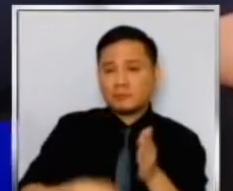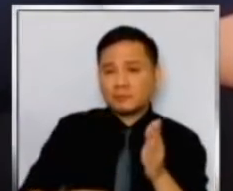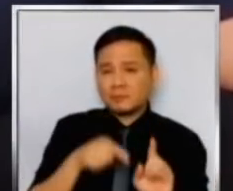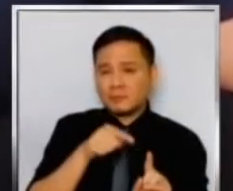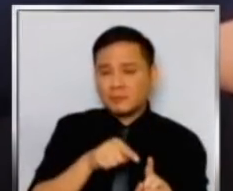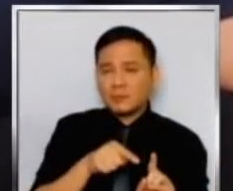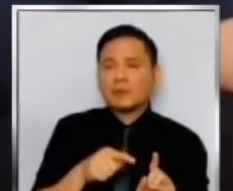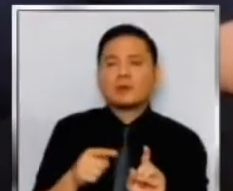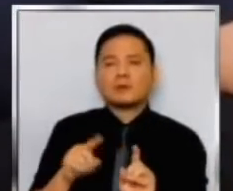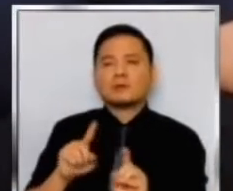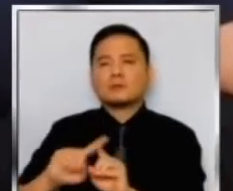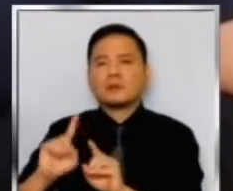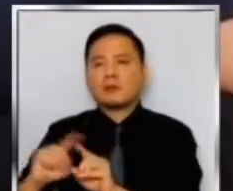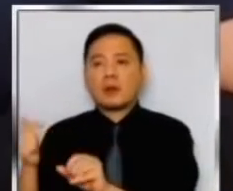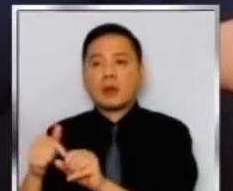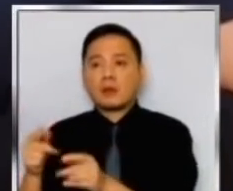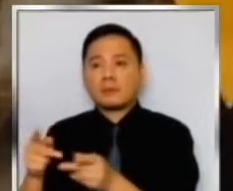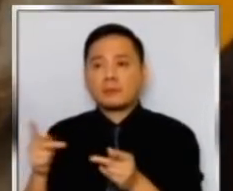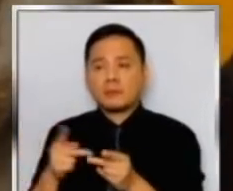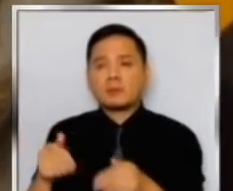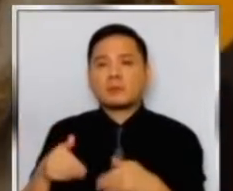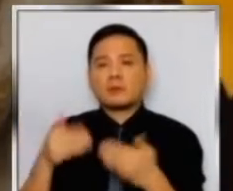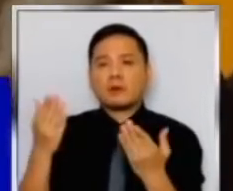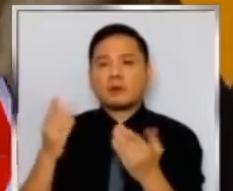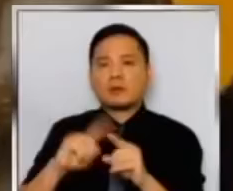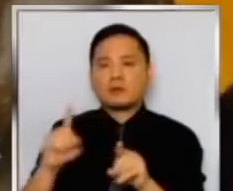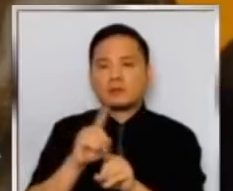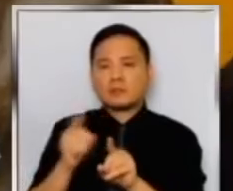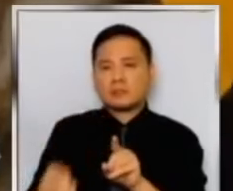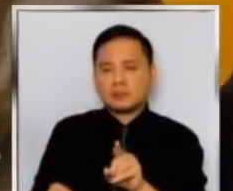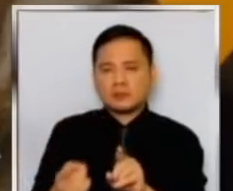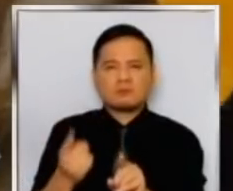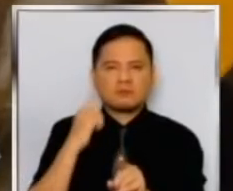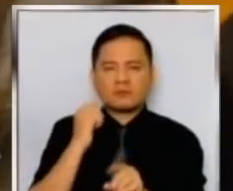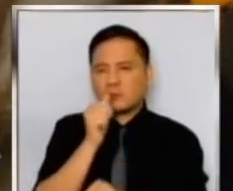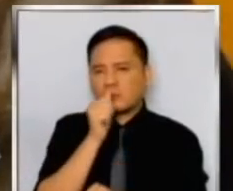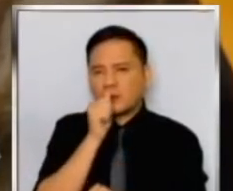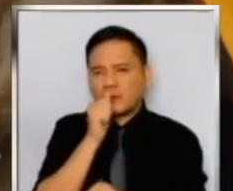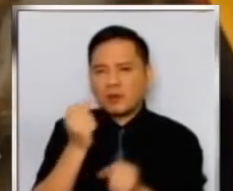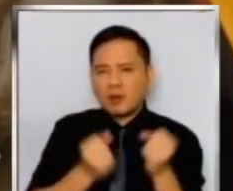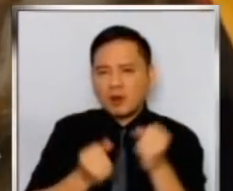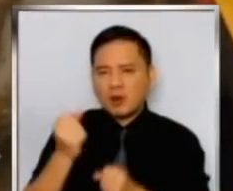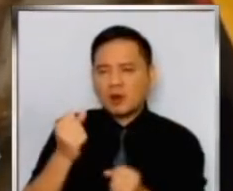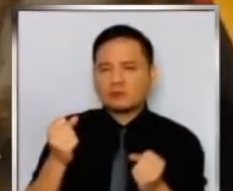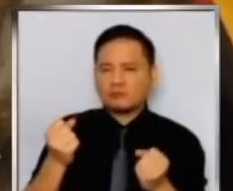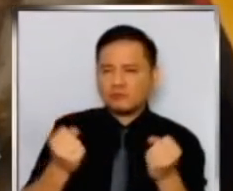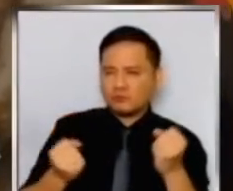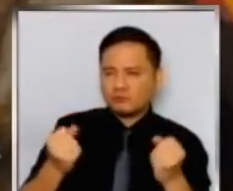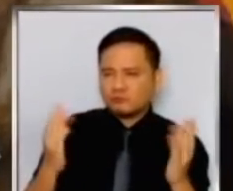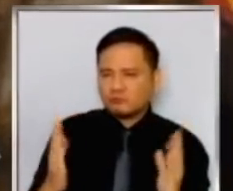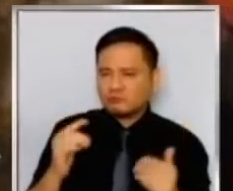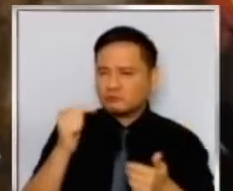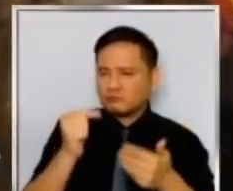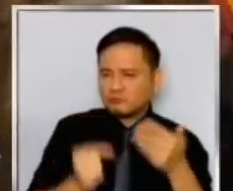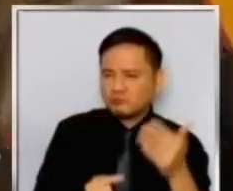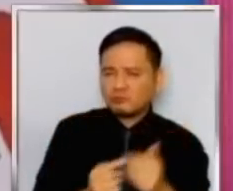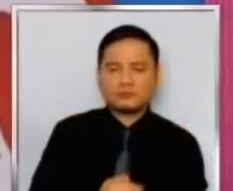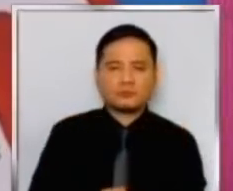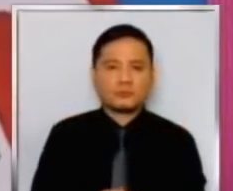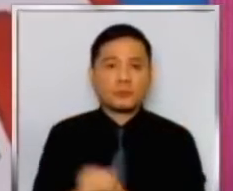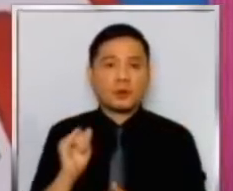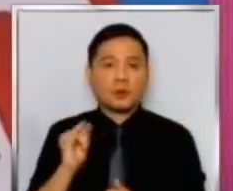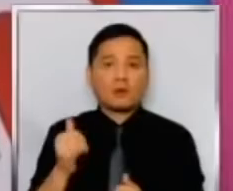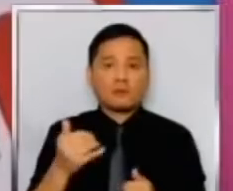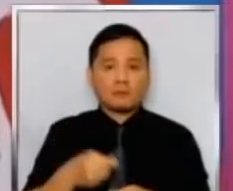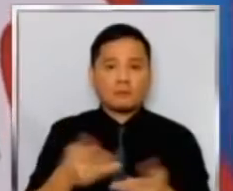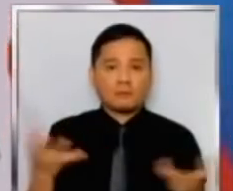mga pampubliko at pribadong sasakyan. Sa gasolinahang ito sa Timog, nagbibigay ng libreng bigas sa mga nagpapagas.